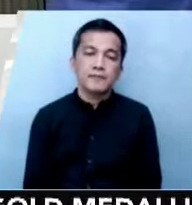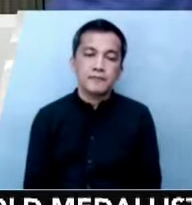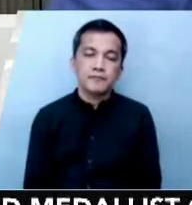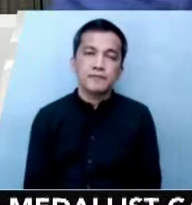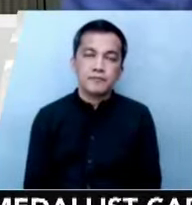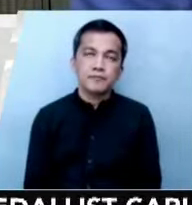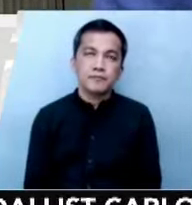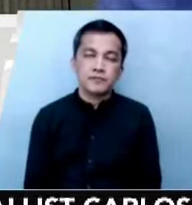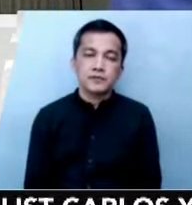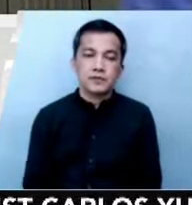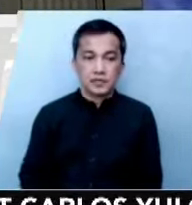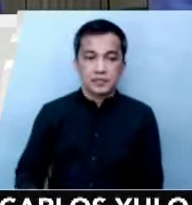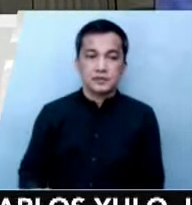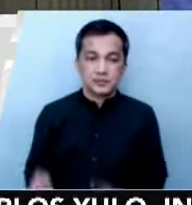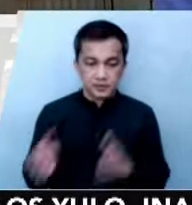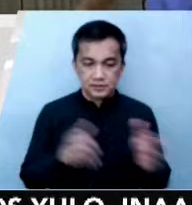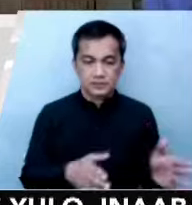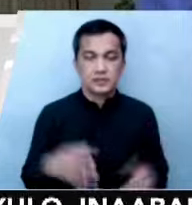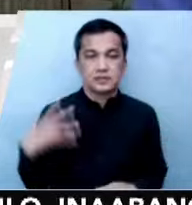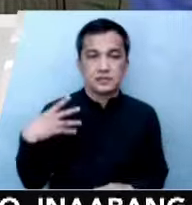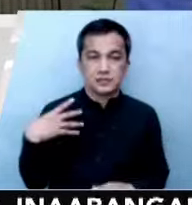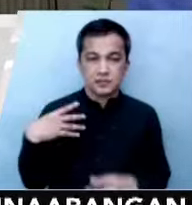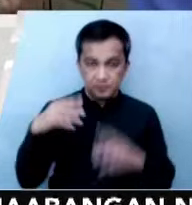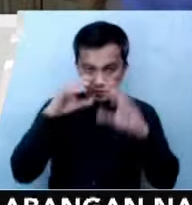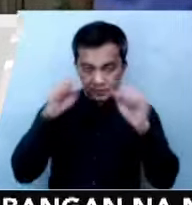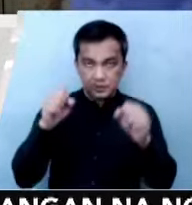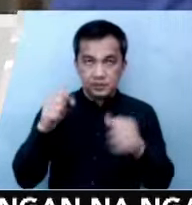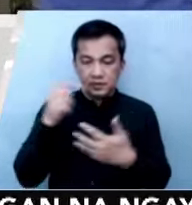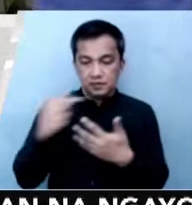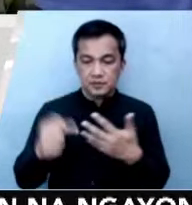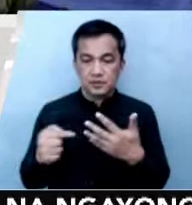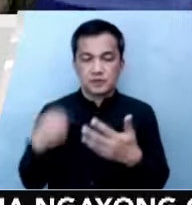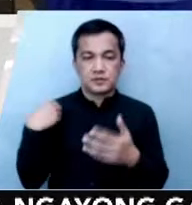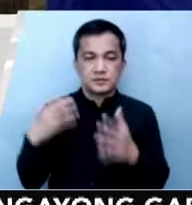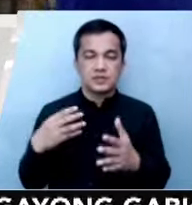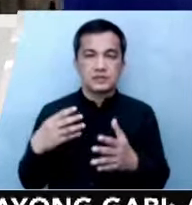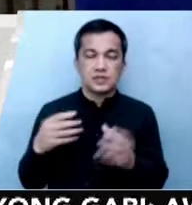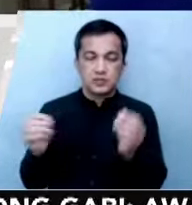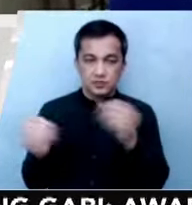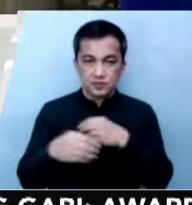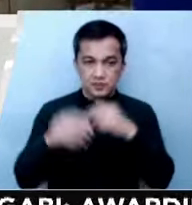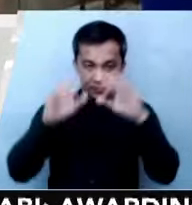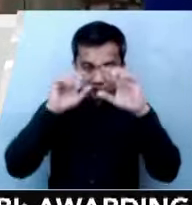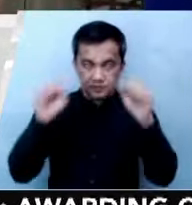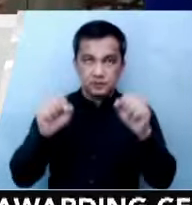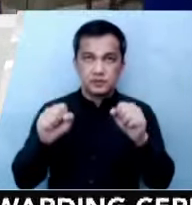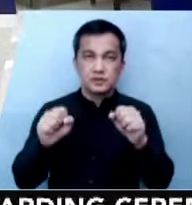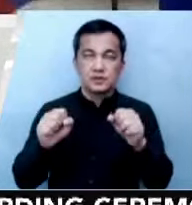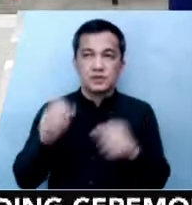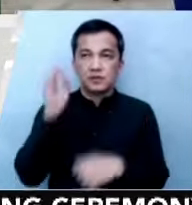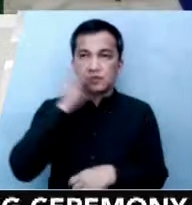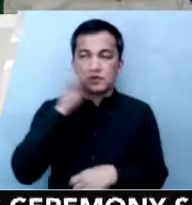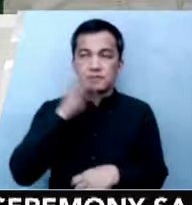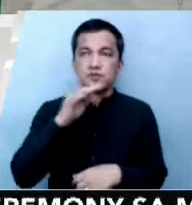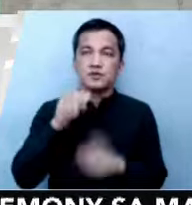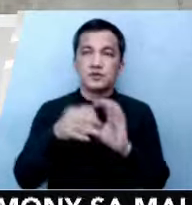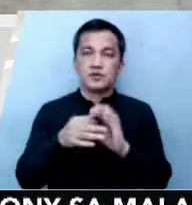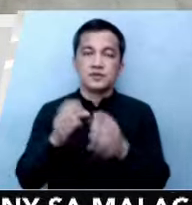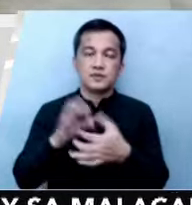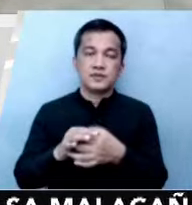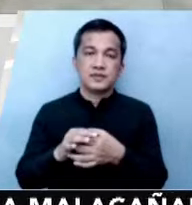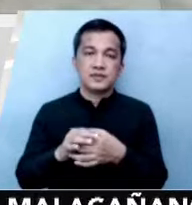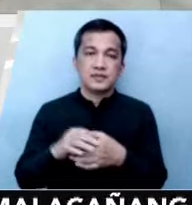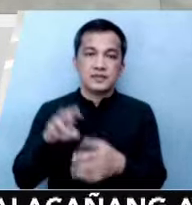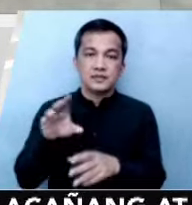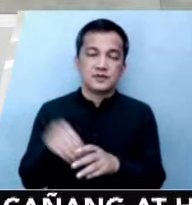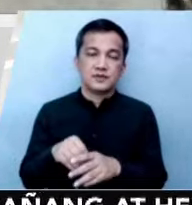Hinihintay na ngayon ng Pangulo at iba pang opisyal ng Malacanang sa Malacanang ang mga Pinoy Olympian, kabilang si Olympic